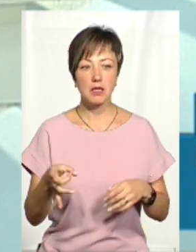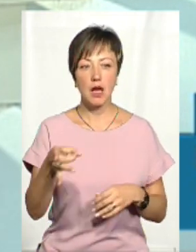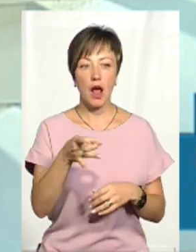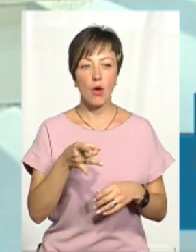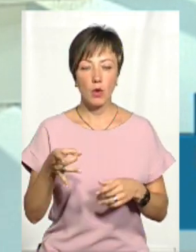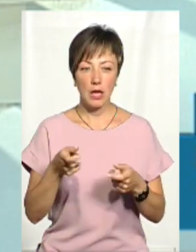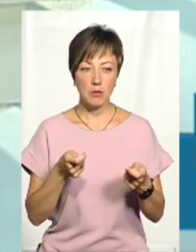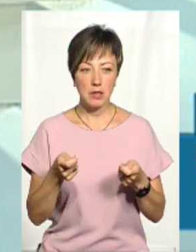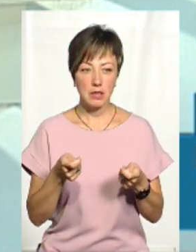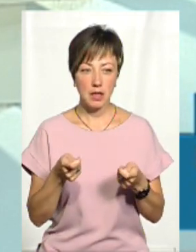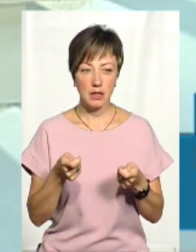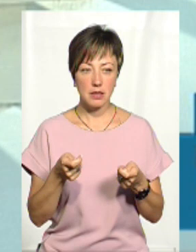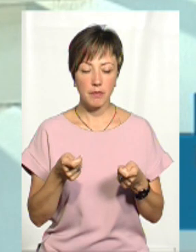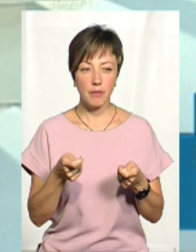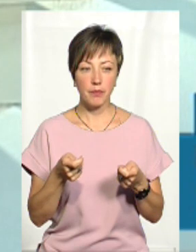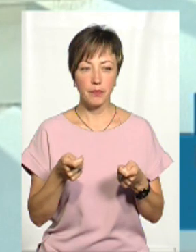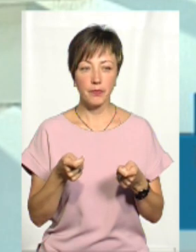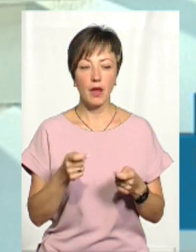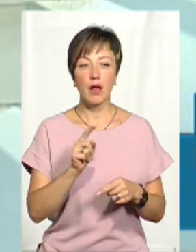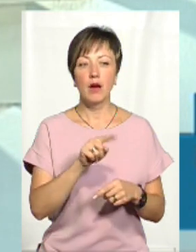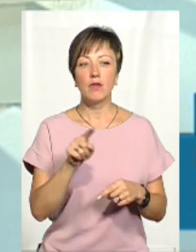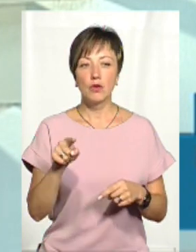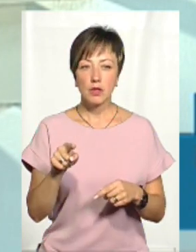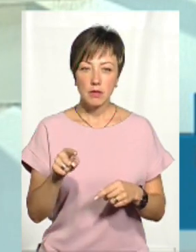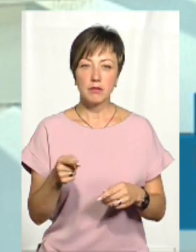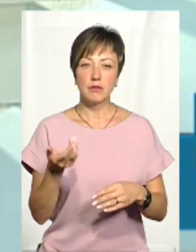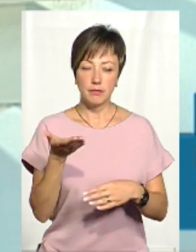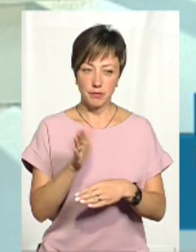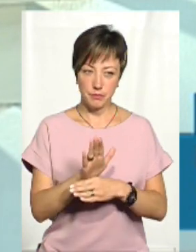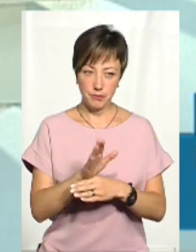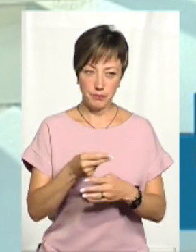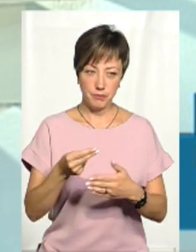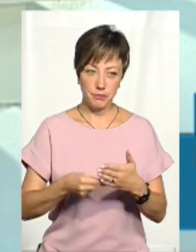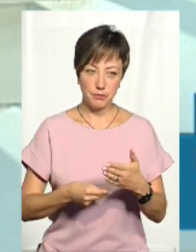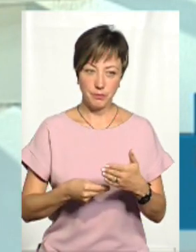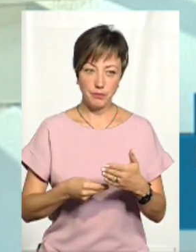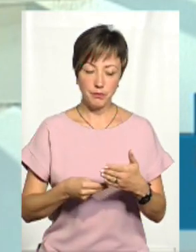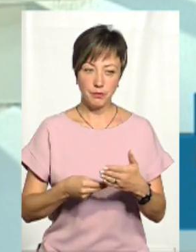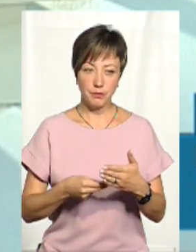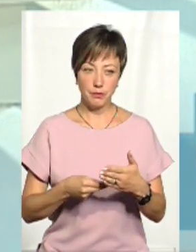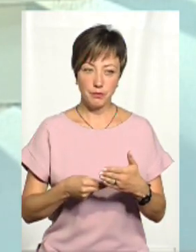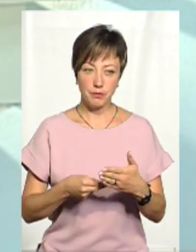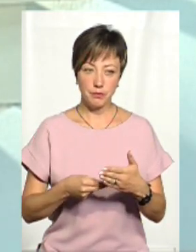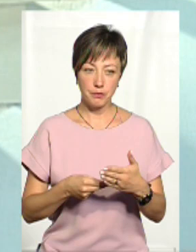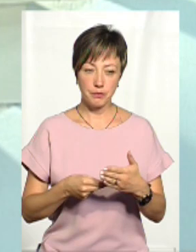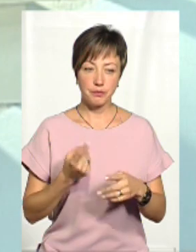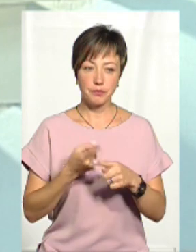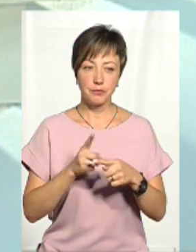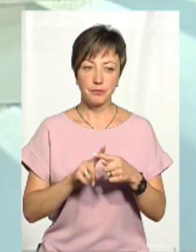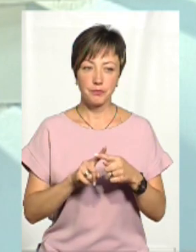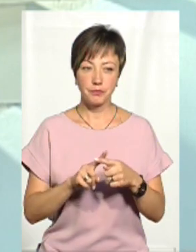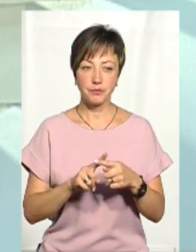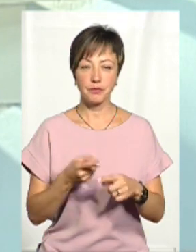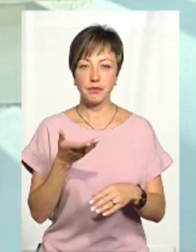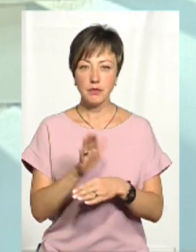районна адміністрація. Вони приймуть розпорядження, ці адміністрації приймуть розпорядження. Це розпорядження